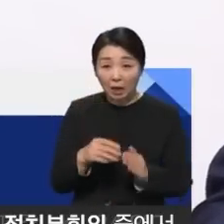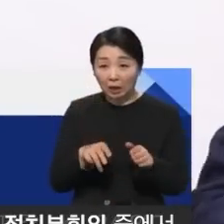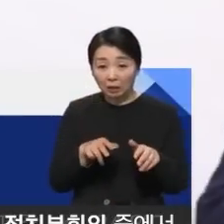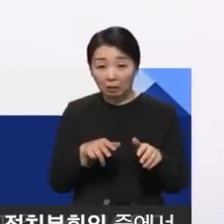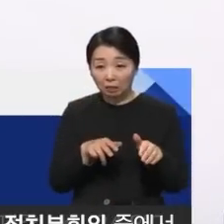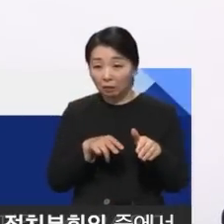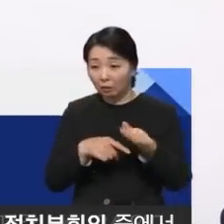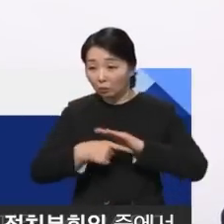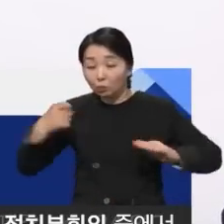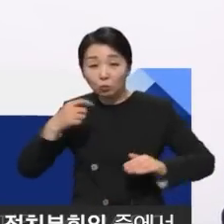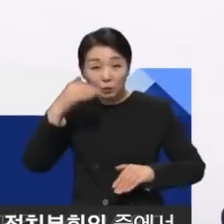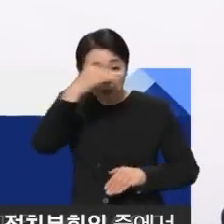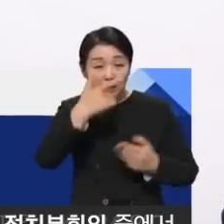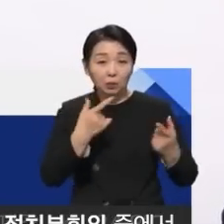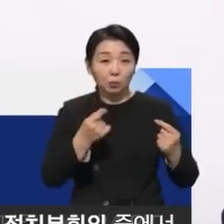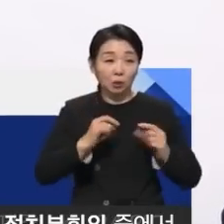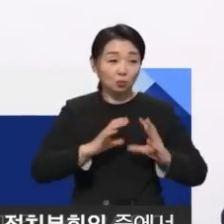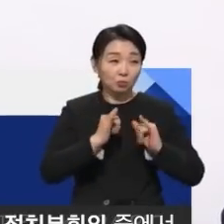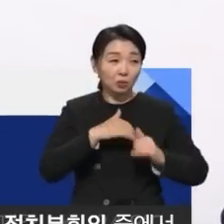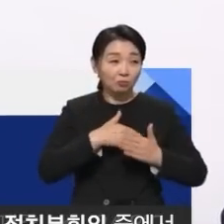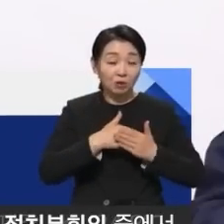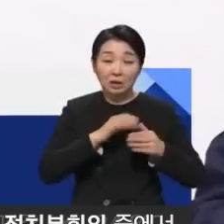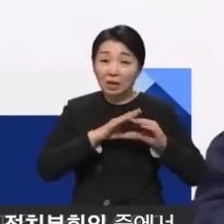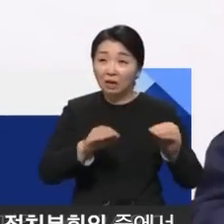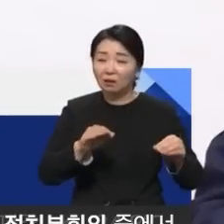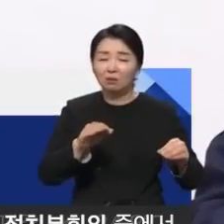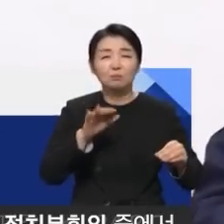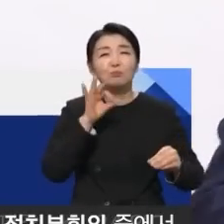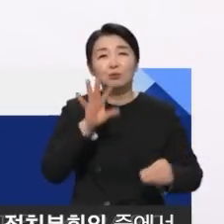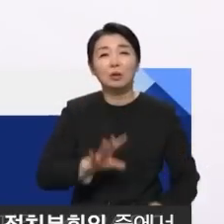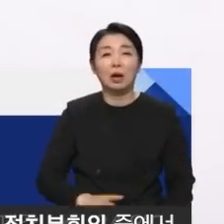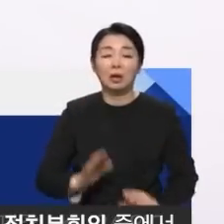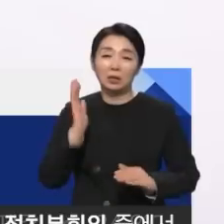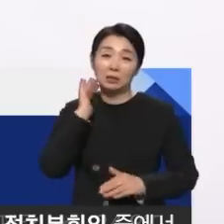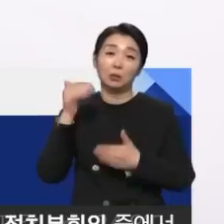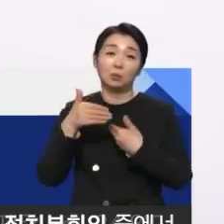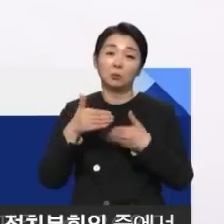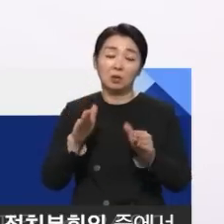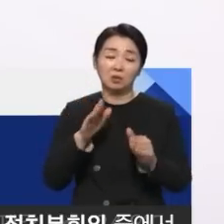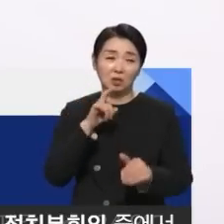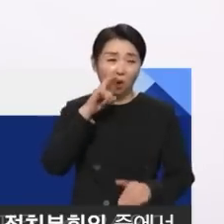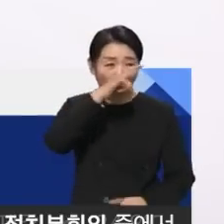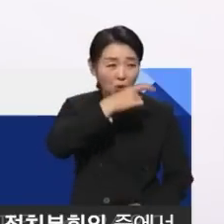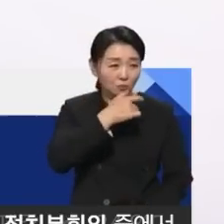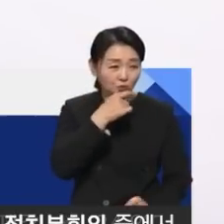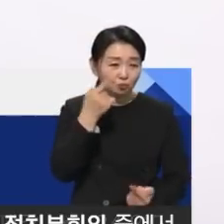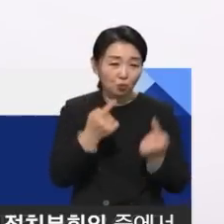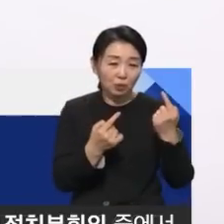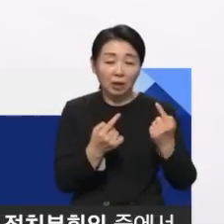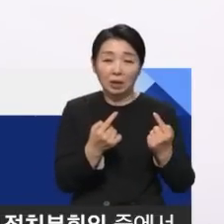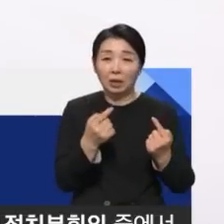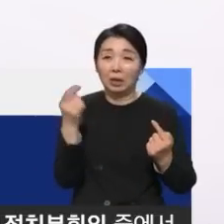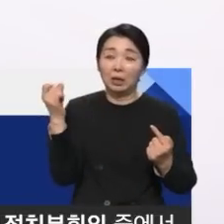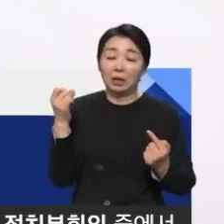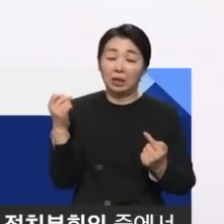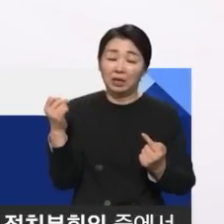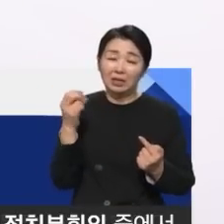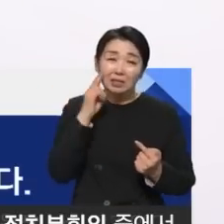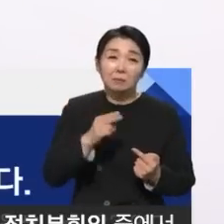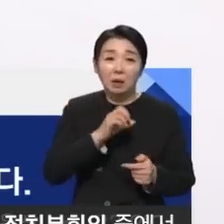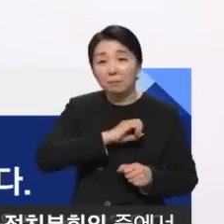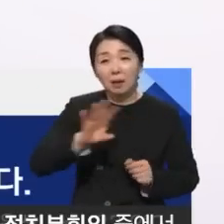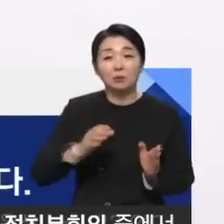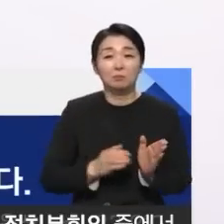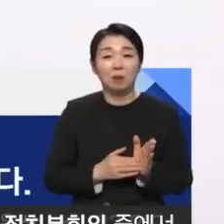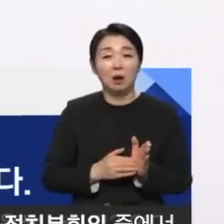국민의 불신과 불안이 해소될 수 없습니다. 대통령실이 오염수보다 더한 것들이 방출됐지만 우리